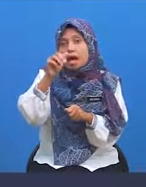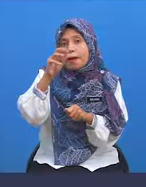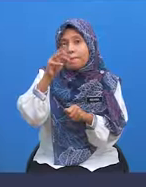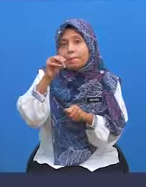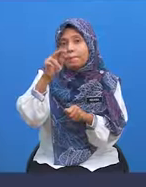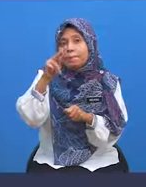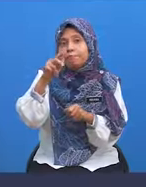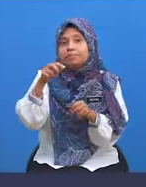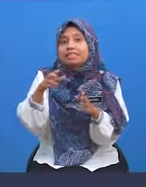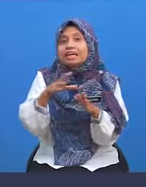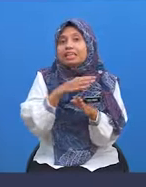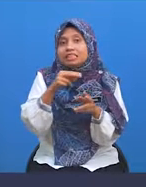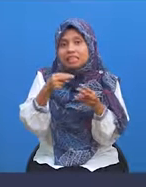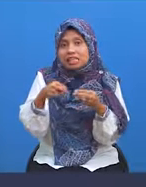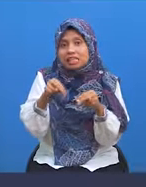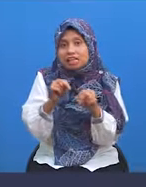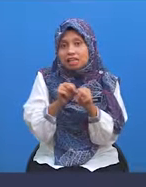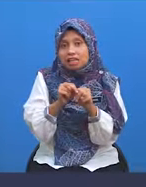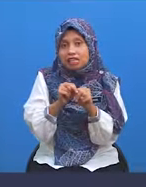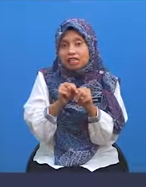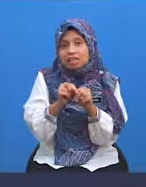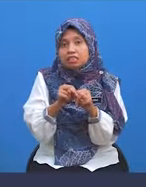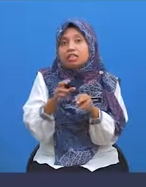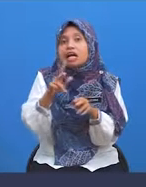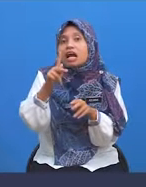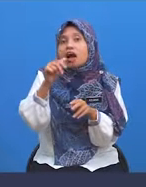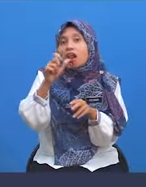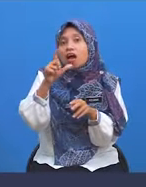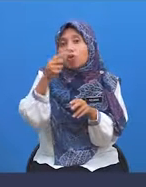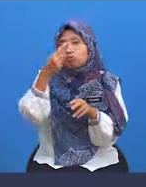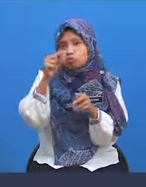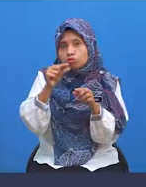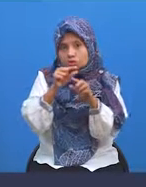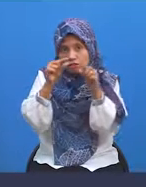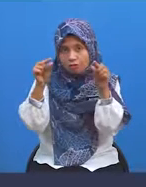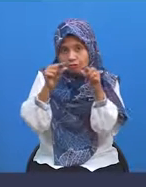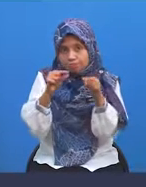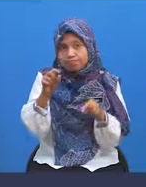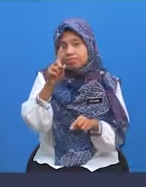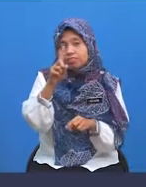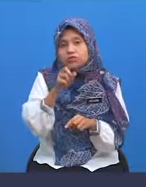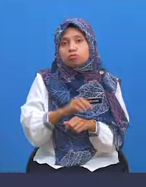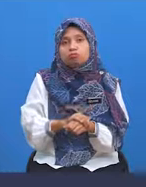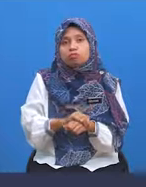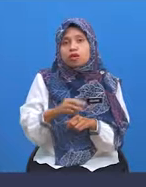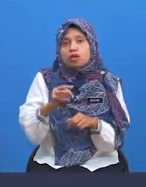Amplitude dan nilai 1 dan skala bagi graf ini adalah 1.